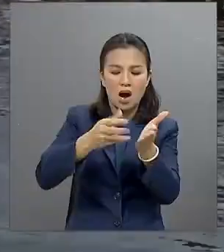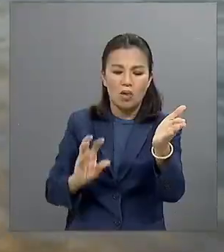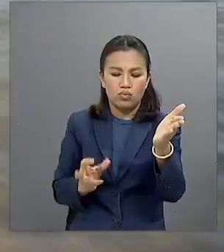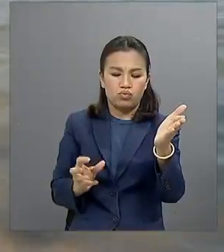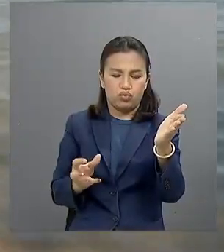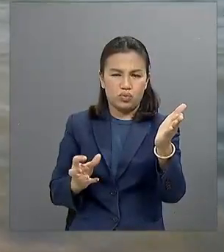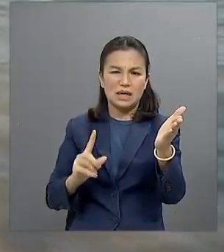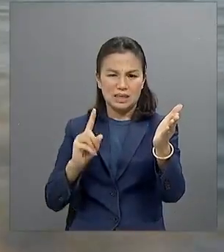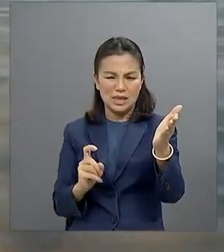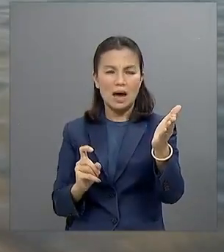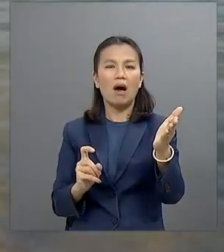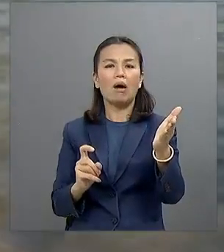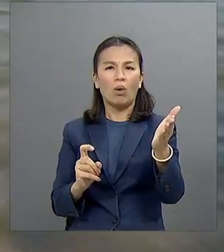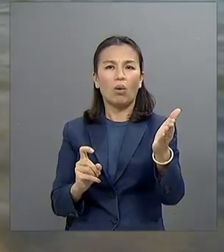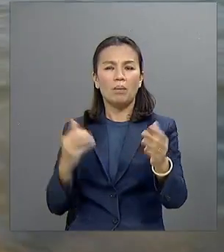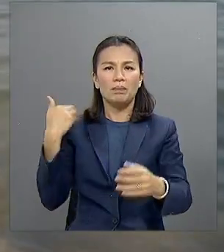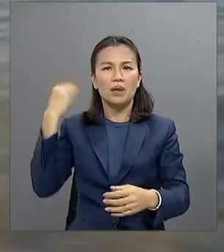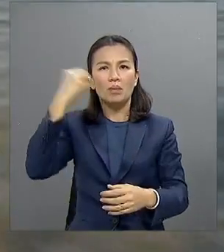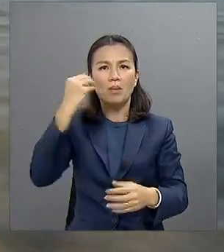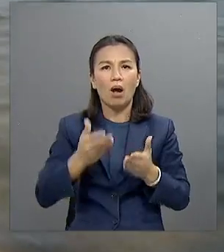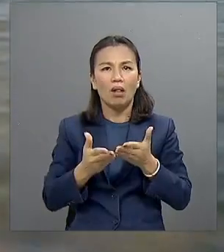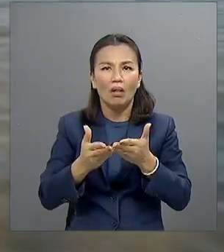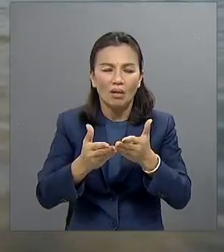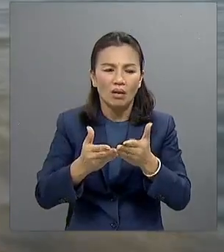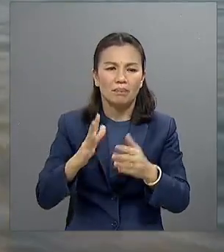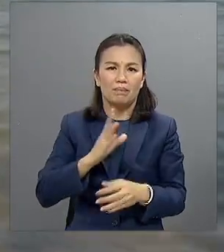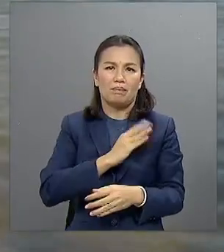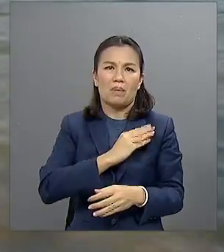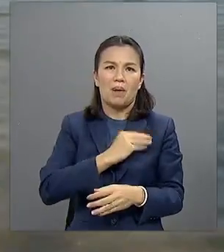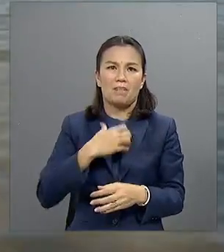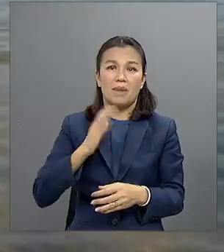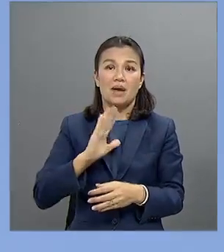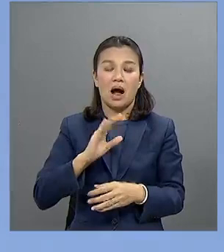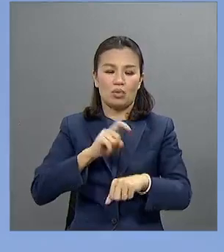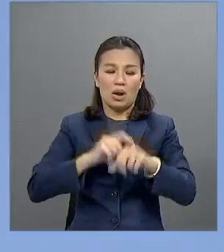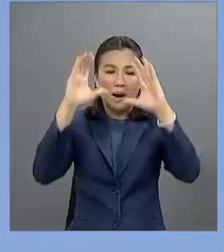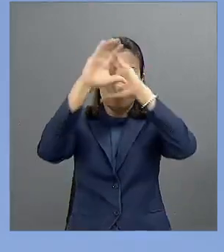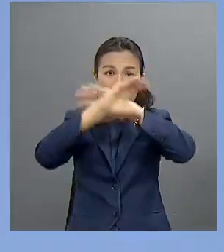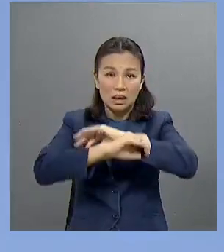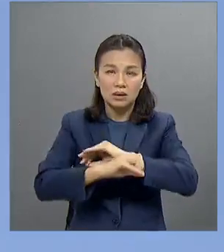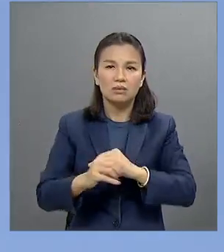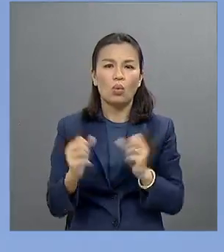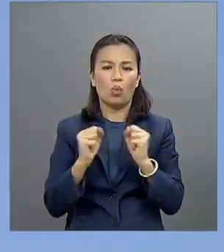มขึ้นบางลำก็ไม่กล้าเอาเรือออกไปหาปลาช่วงกลางคืนเลยเพราะว่ากลัวอุบัติเหตุอี